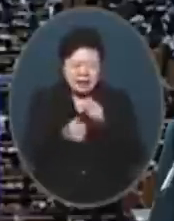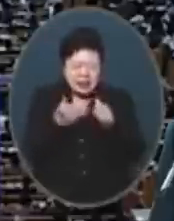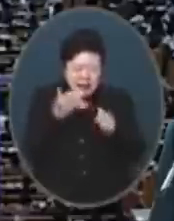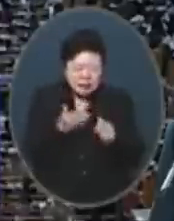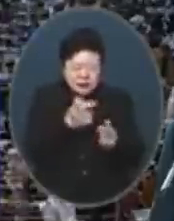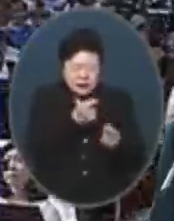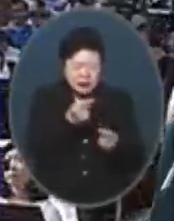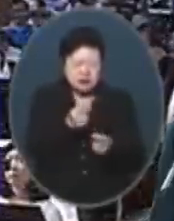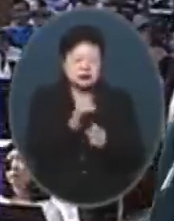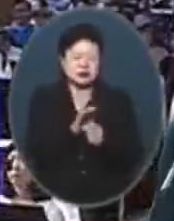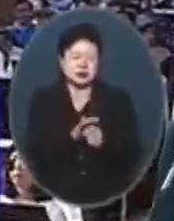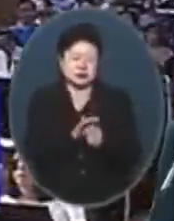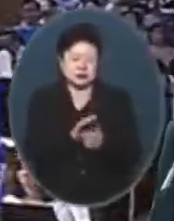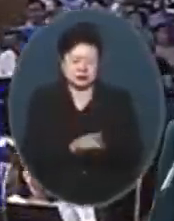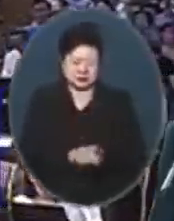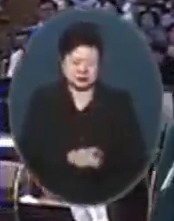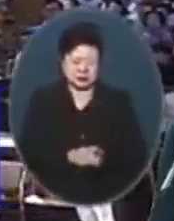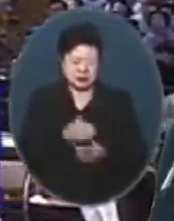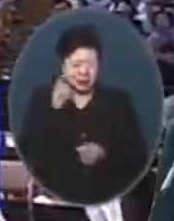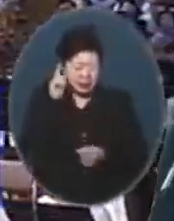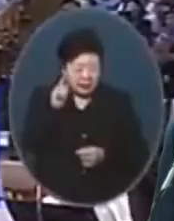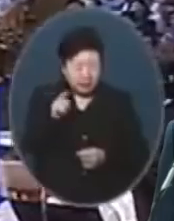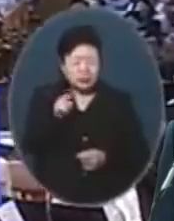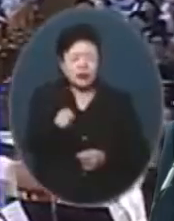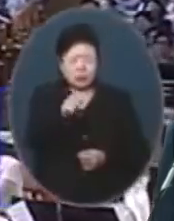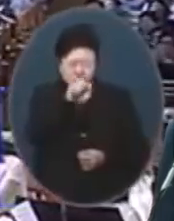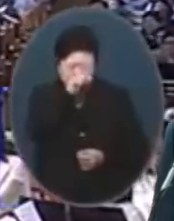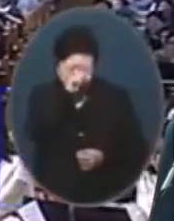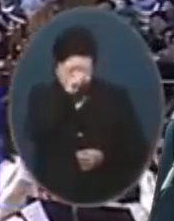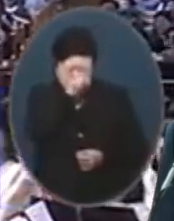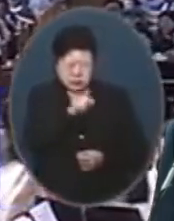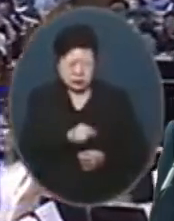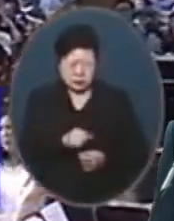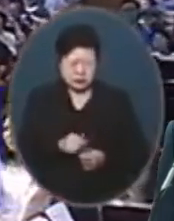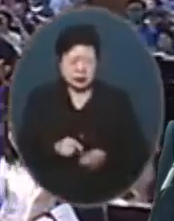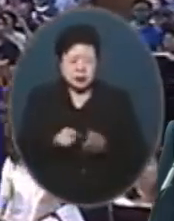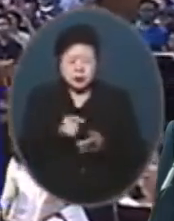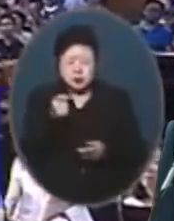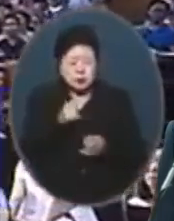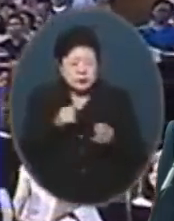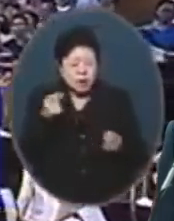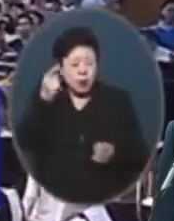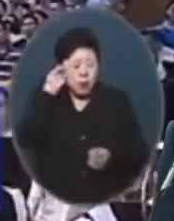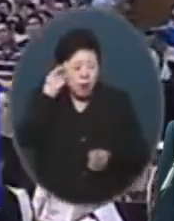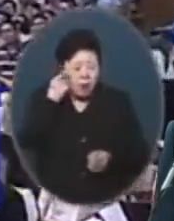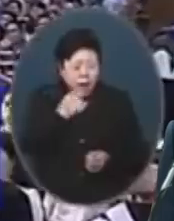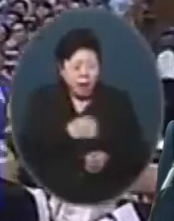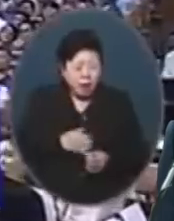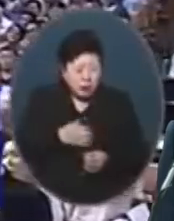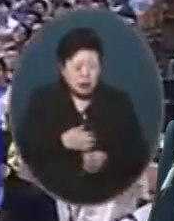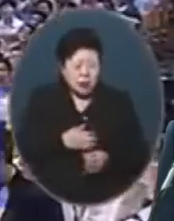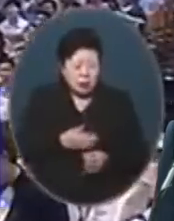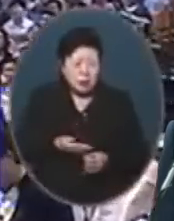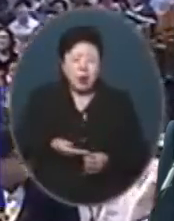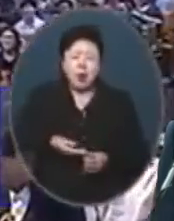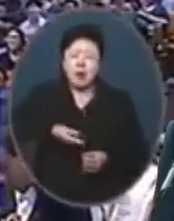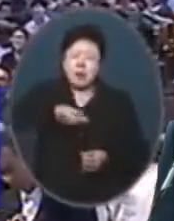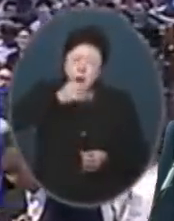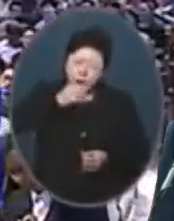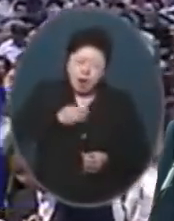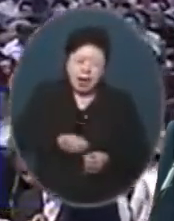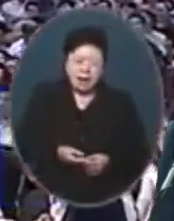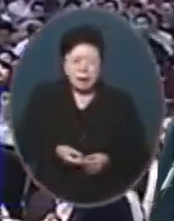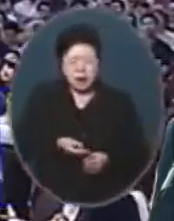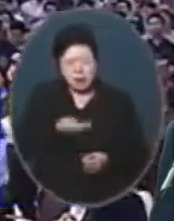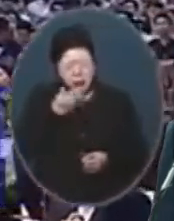이렇게 입히시거든 하물며 내일까 보냐 믿음이 작은 자들아 그러므로 염려하여 이르기를 무엇을 먹을까 무엇을